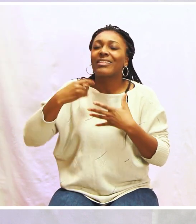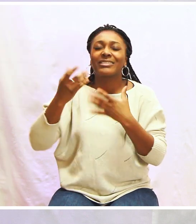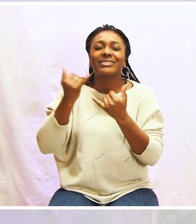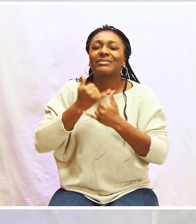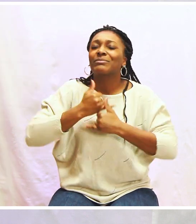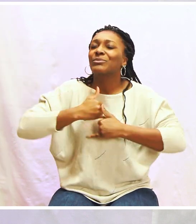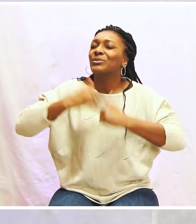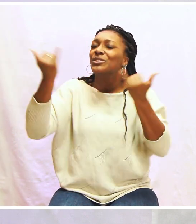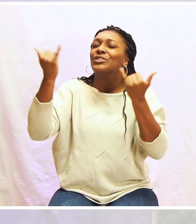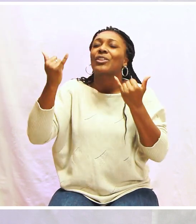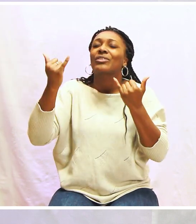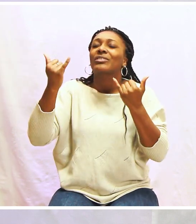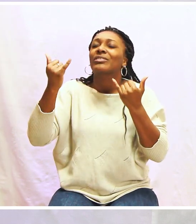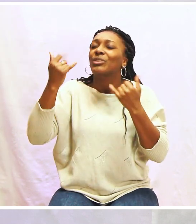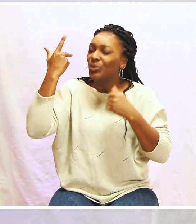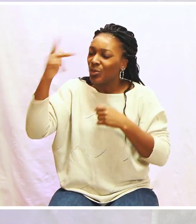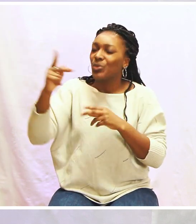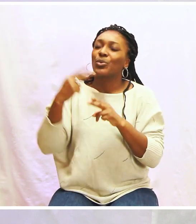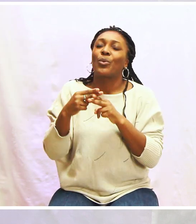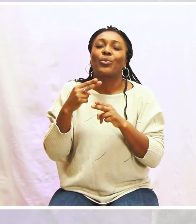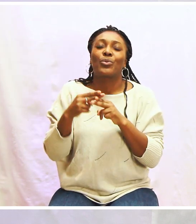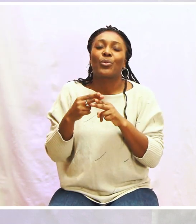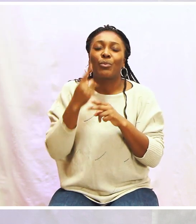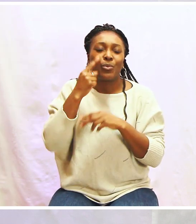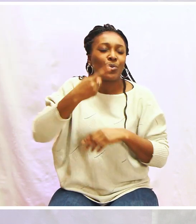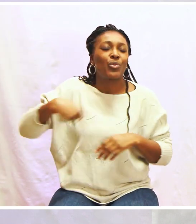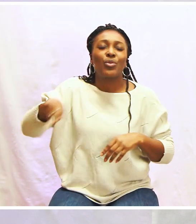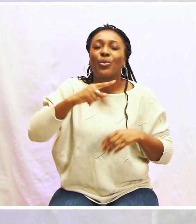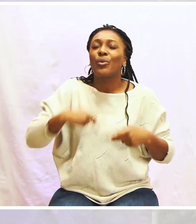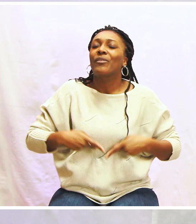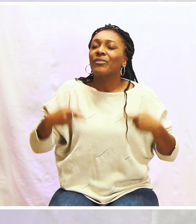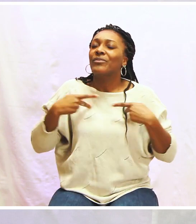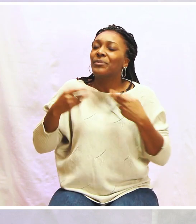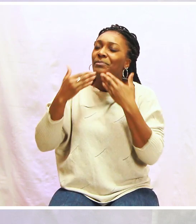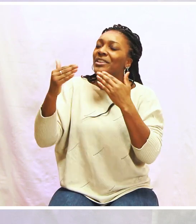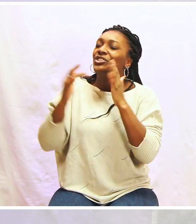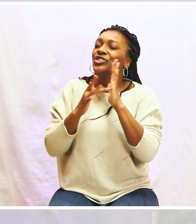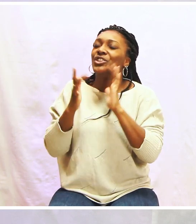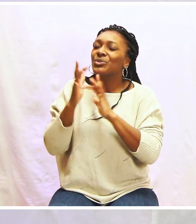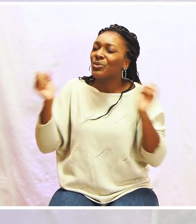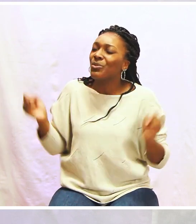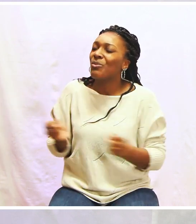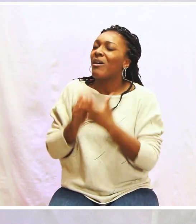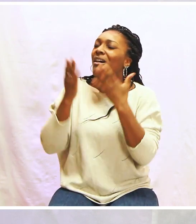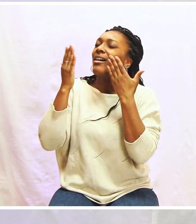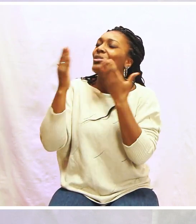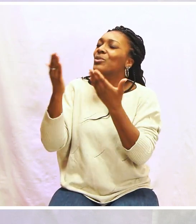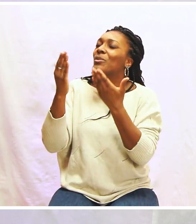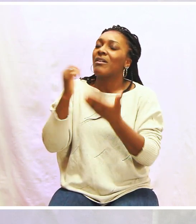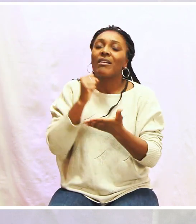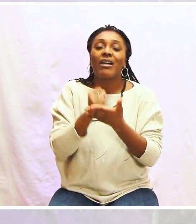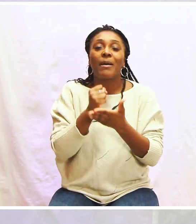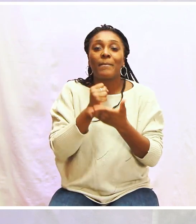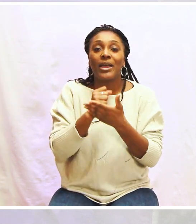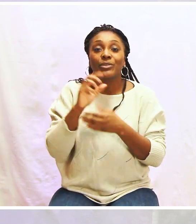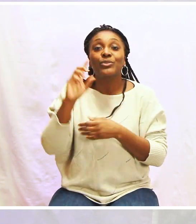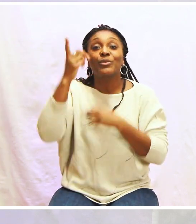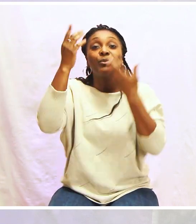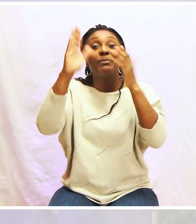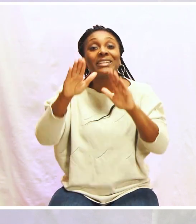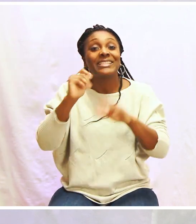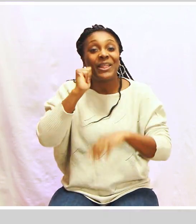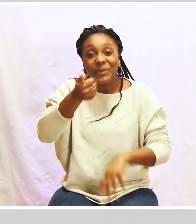de ton nom sur notre vie. Merci, Jésus. Gloire à toi, notre Dieu. Amen. Que Dieu vous bénisse. On se retrouve demain.